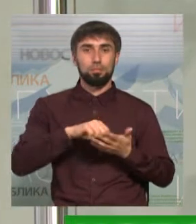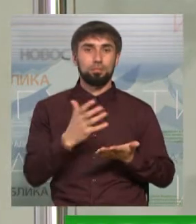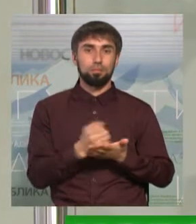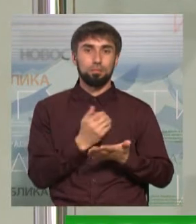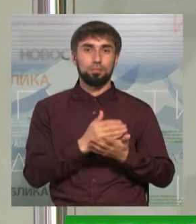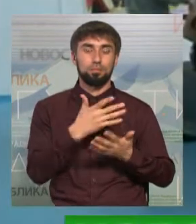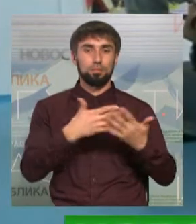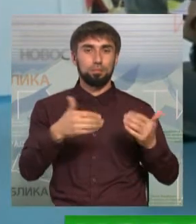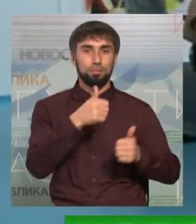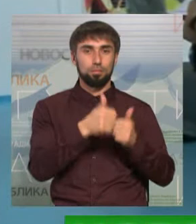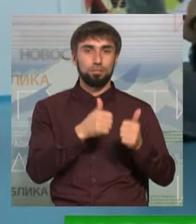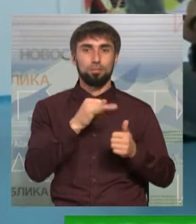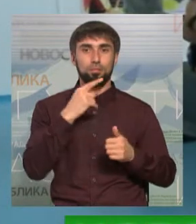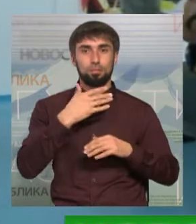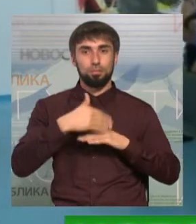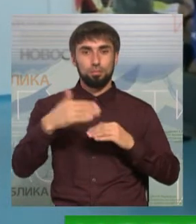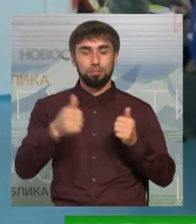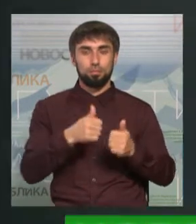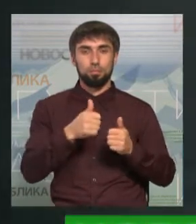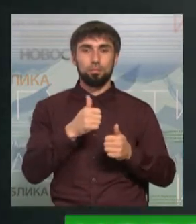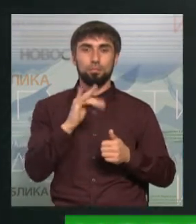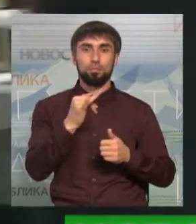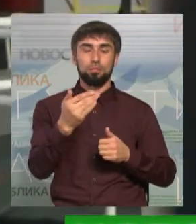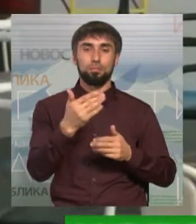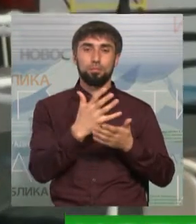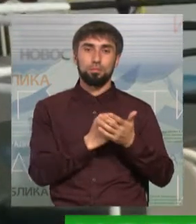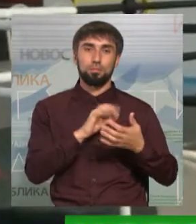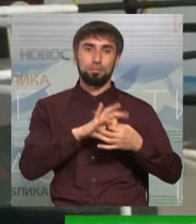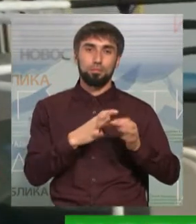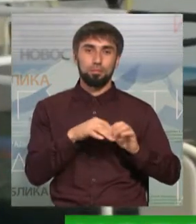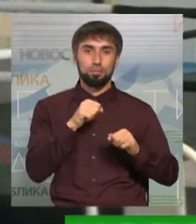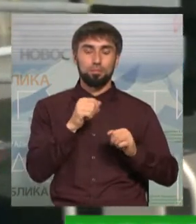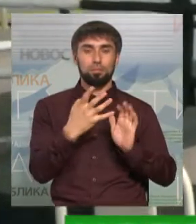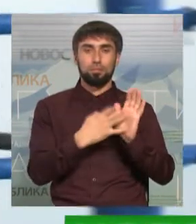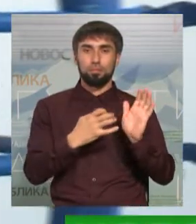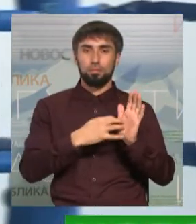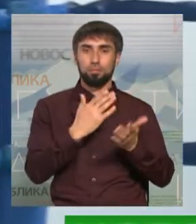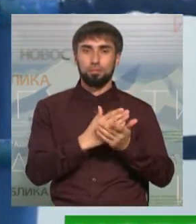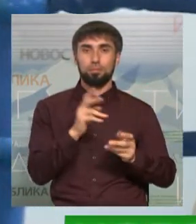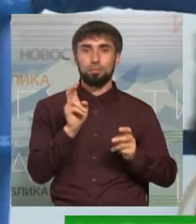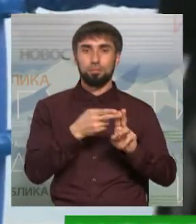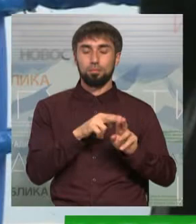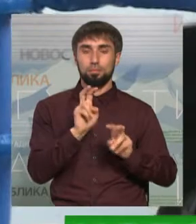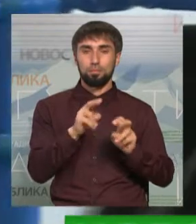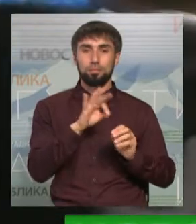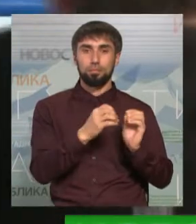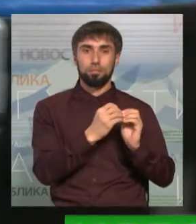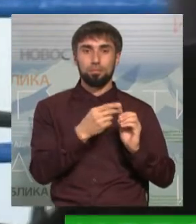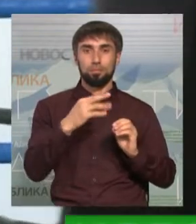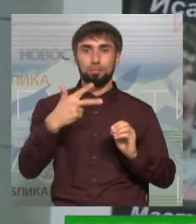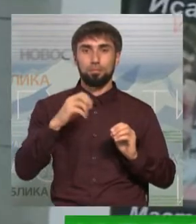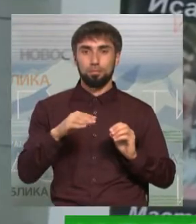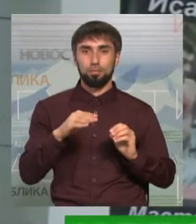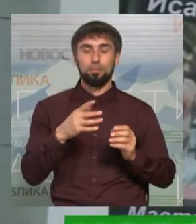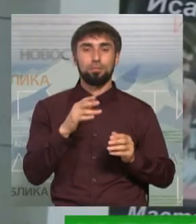турнирах. Так и школу Олимпийского резерва по боксу стабильно посещают до 900 спортсменов в возрасте от 10 до 30 лет.